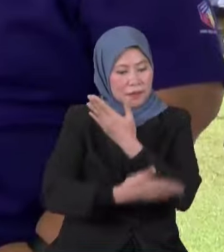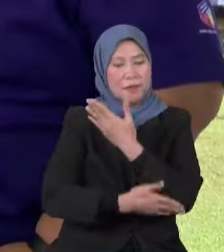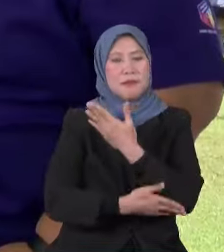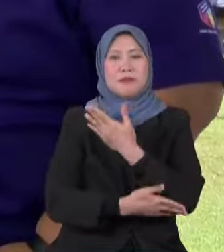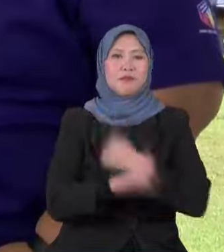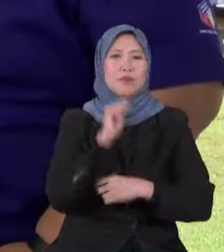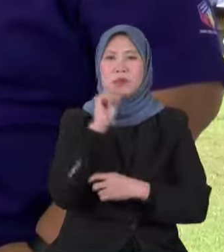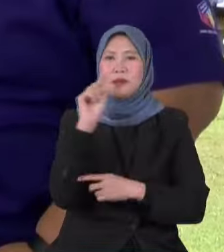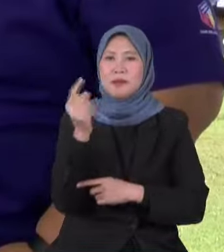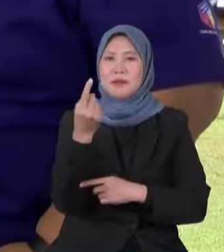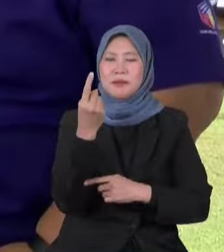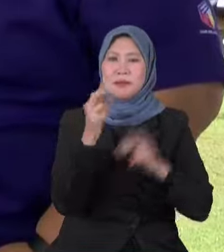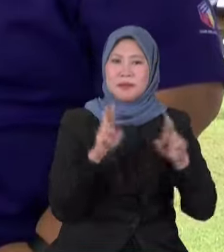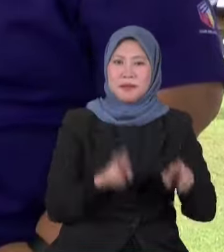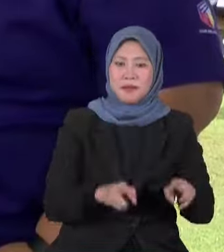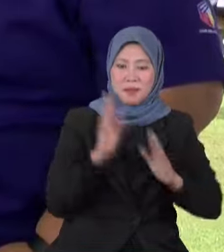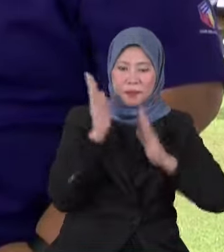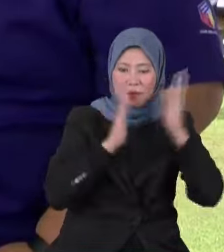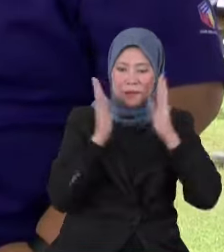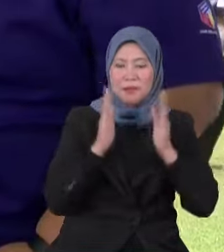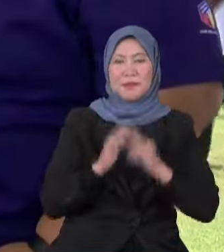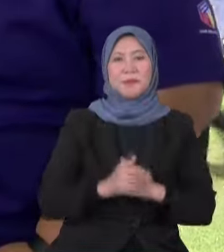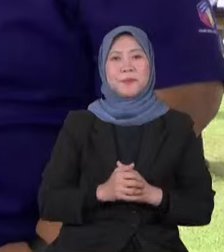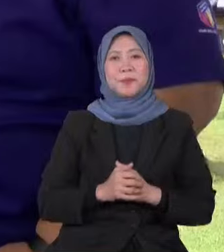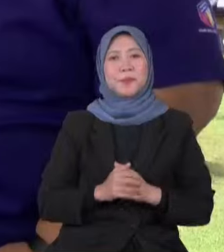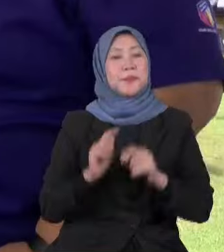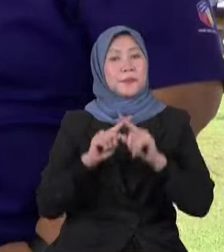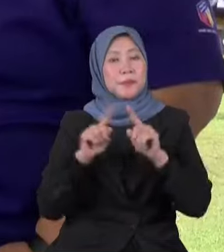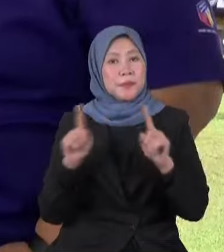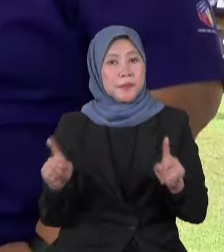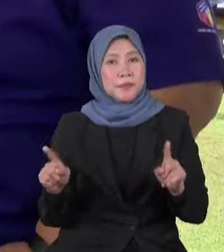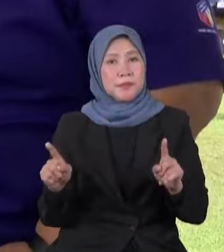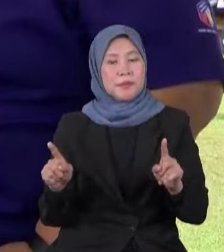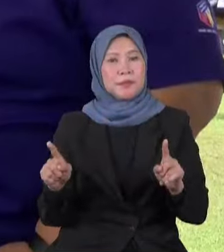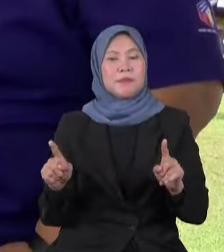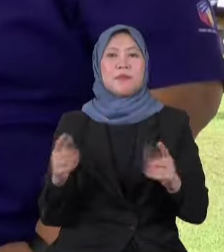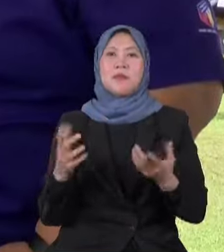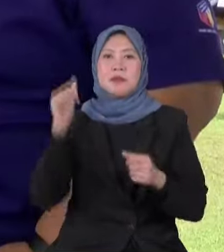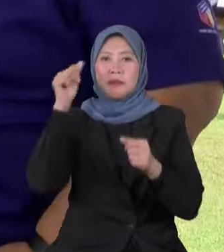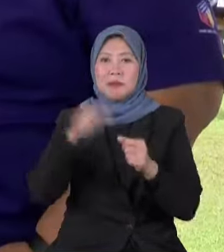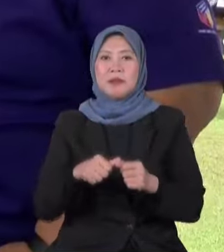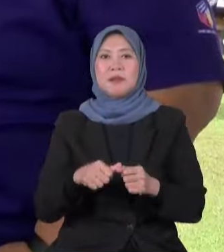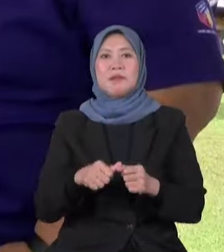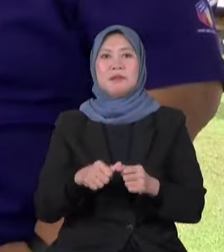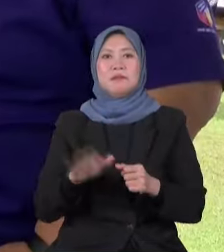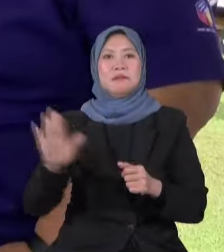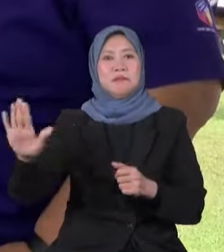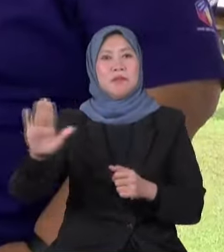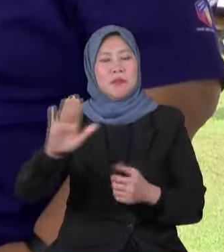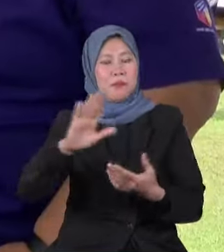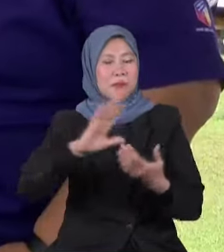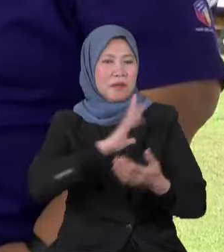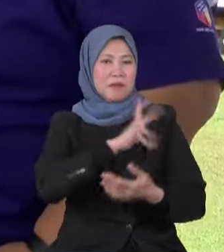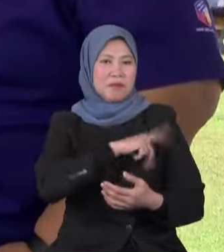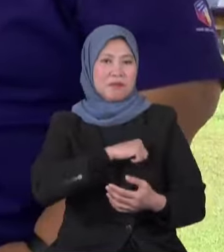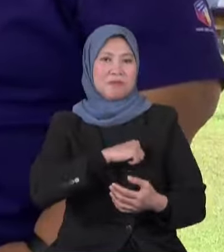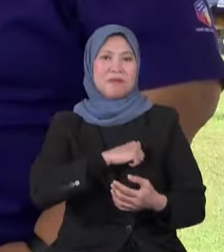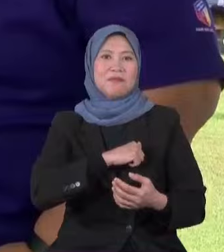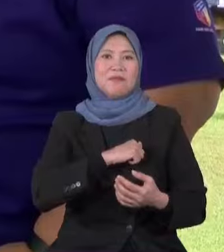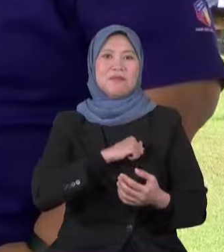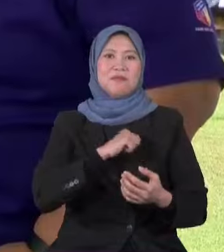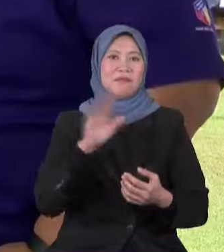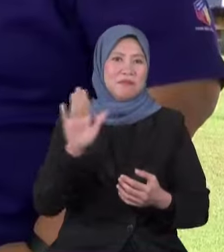rakyat Malaysia, tapi kami juga memperingati solidariti Palestin, sahabat saudara kita, saudara se-Islam kita di